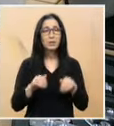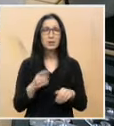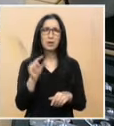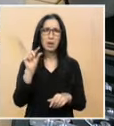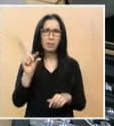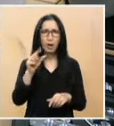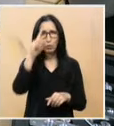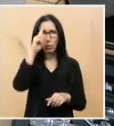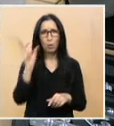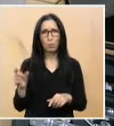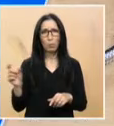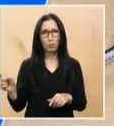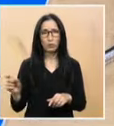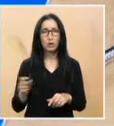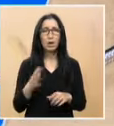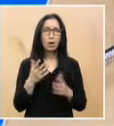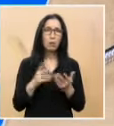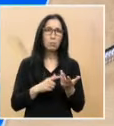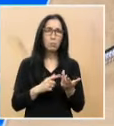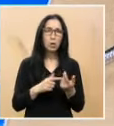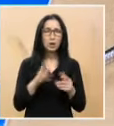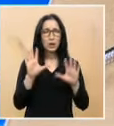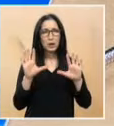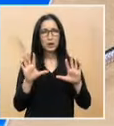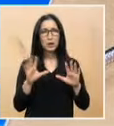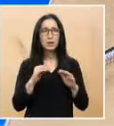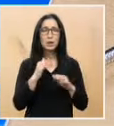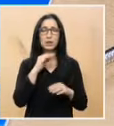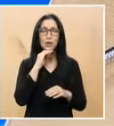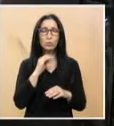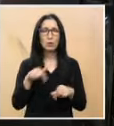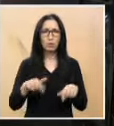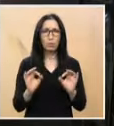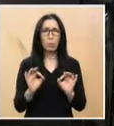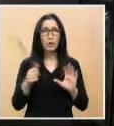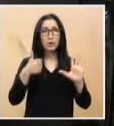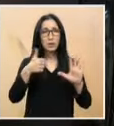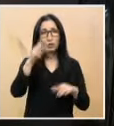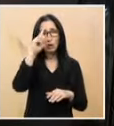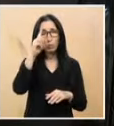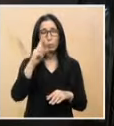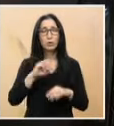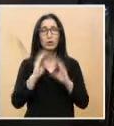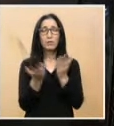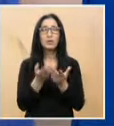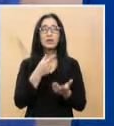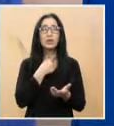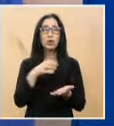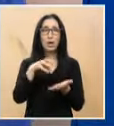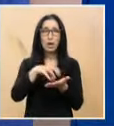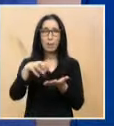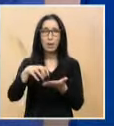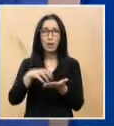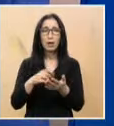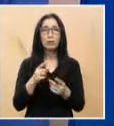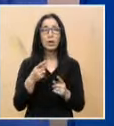малко момичета. Порядъка на 10 са достигали. В момента са 6 момичета във всички паралелки